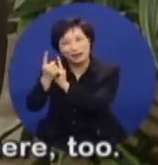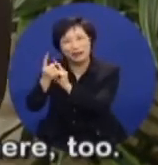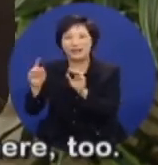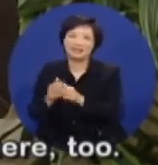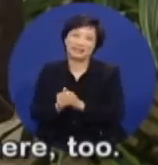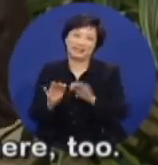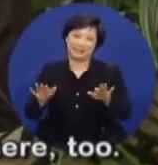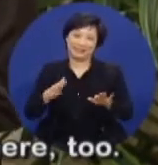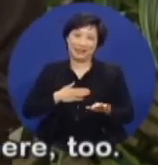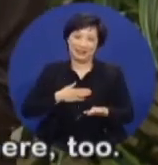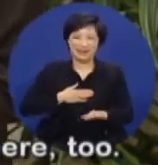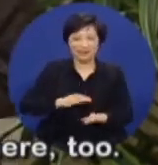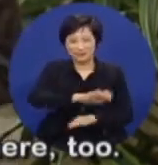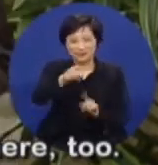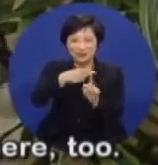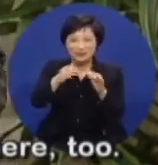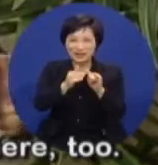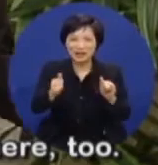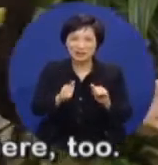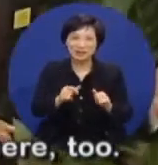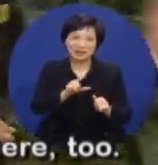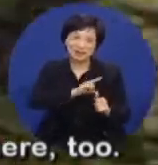교적 뭐 가끔 걸쳐